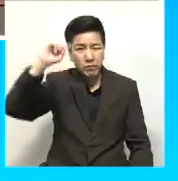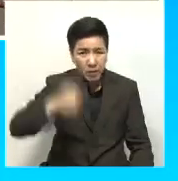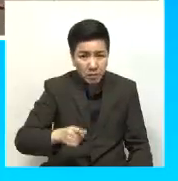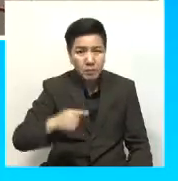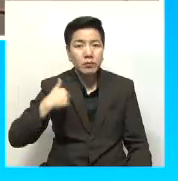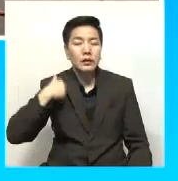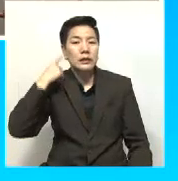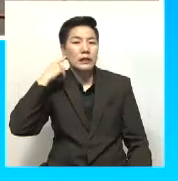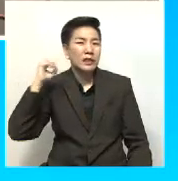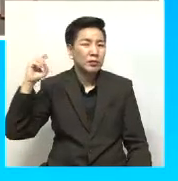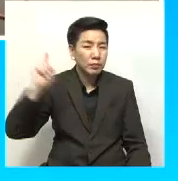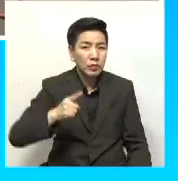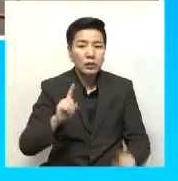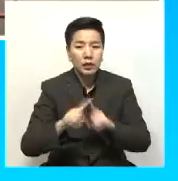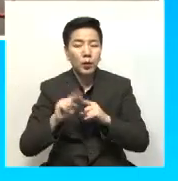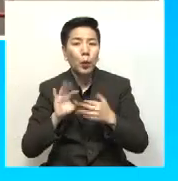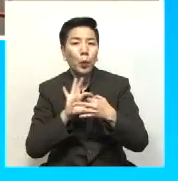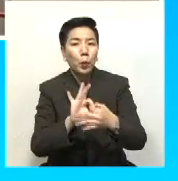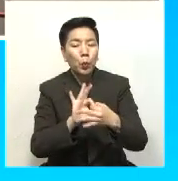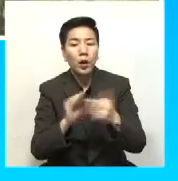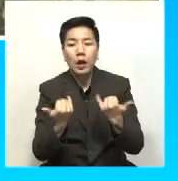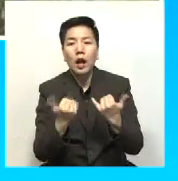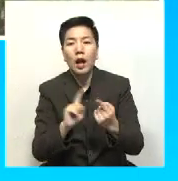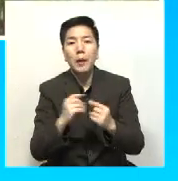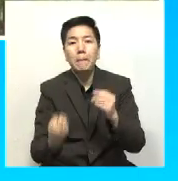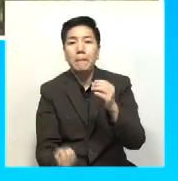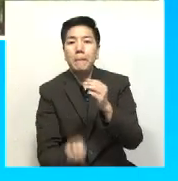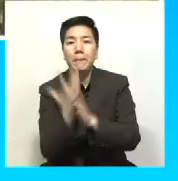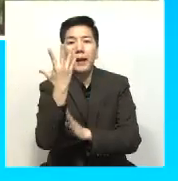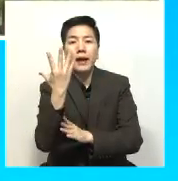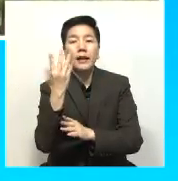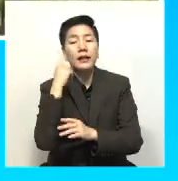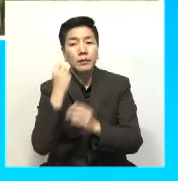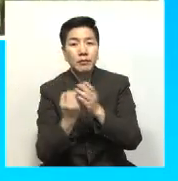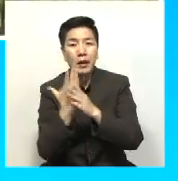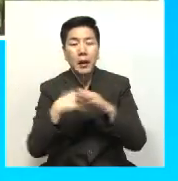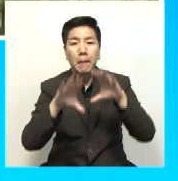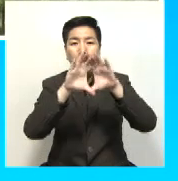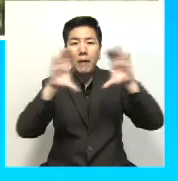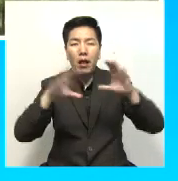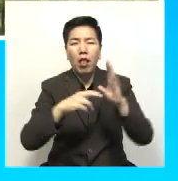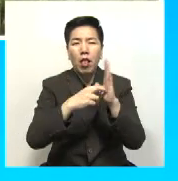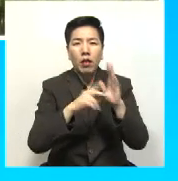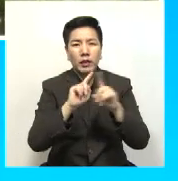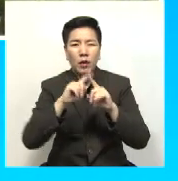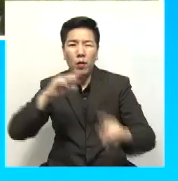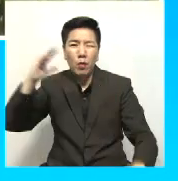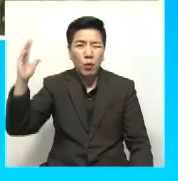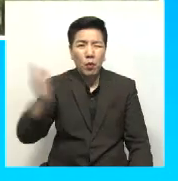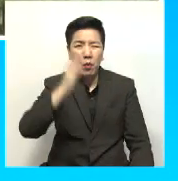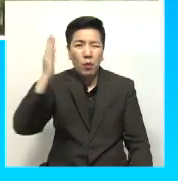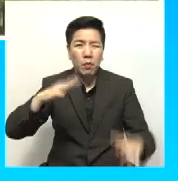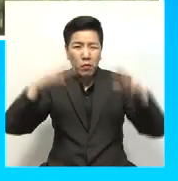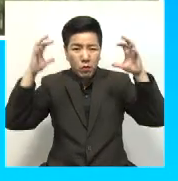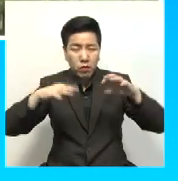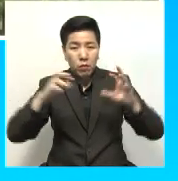องตรงนี้น่าเป็นห่วงนิดนึงสำหรับพวกต้นไม้หรือว่าป้ายโฆษณาที่ไม่แข็งแรงอาจจะมีลมแรงลงม